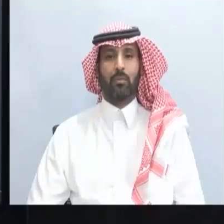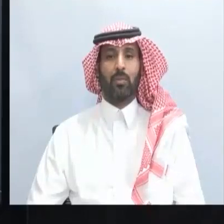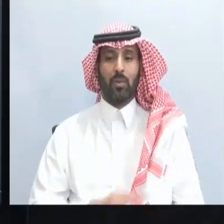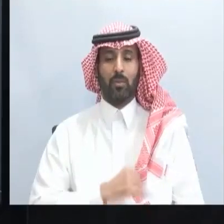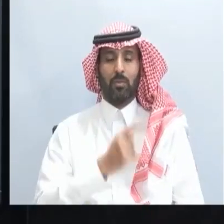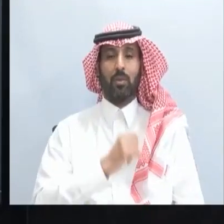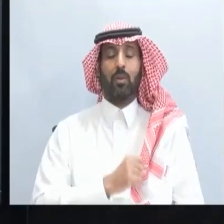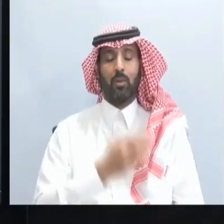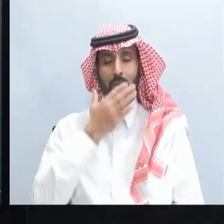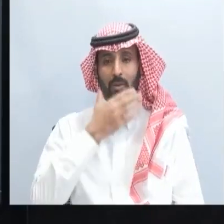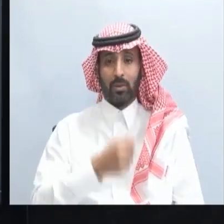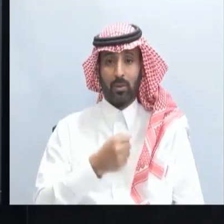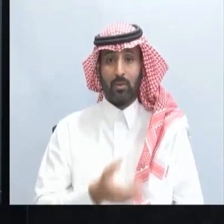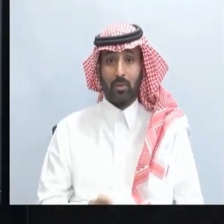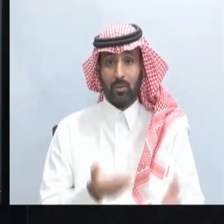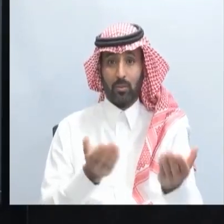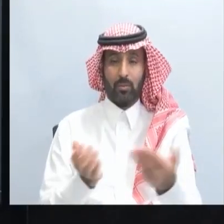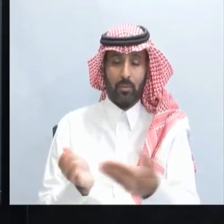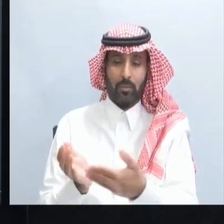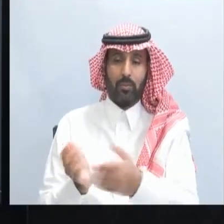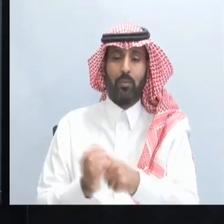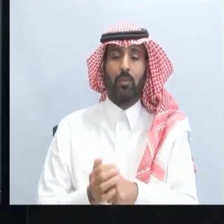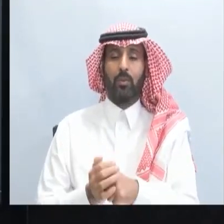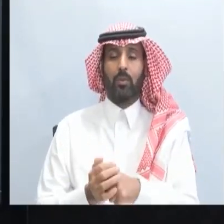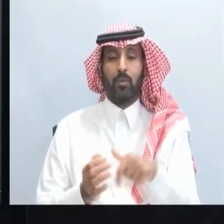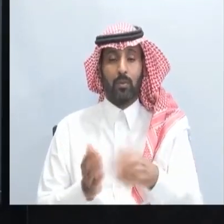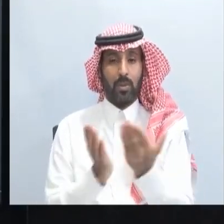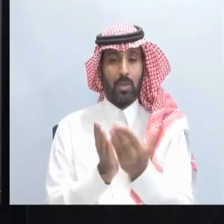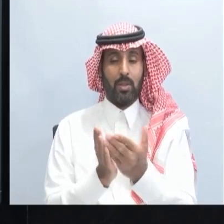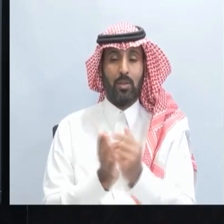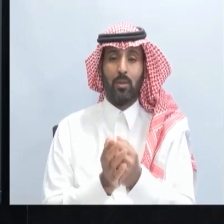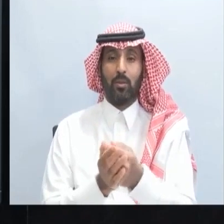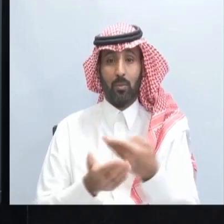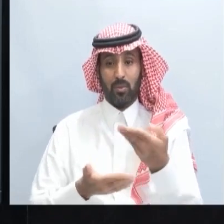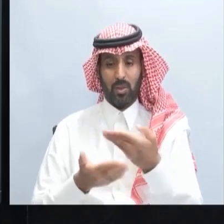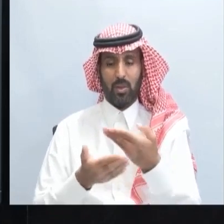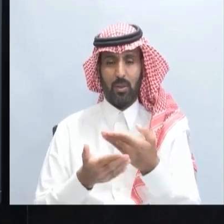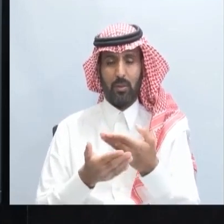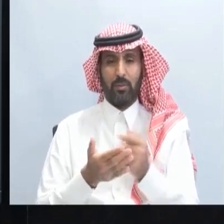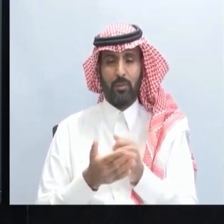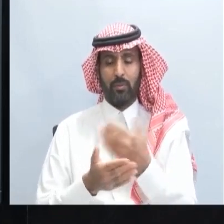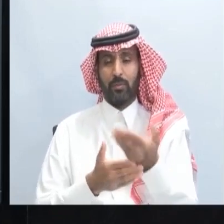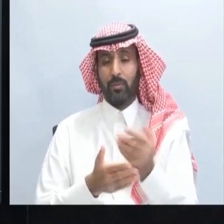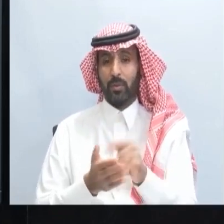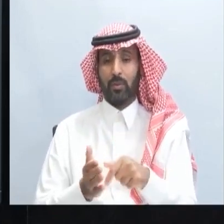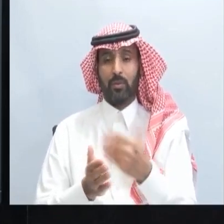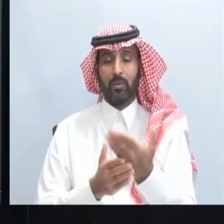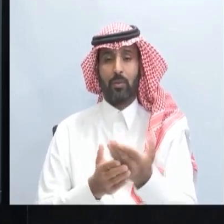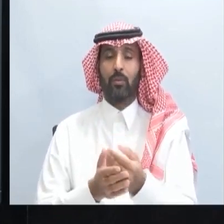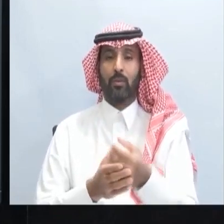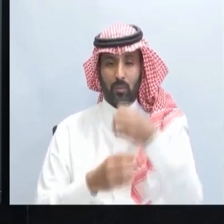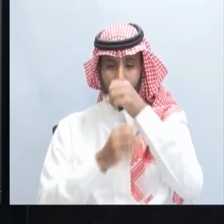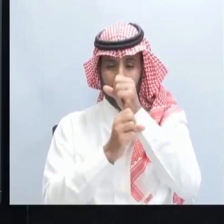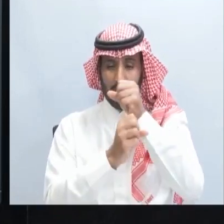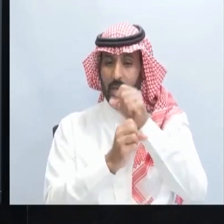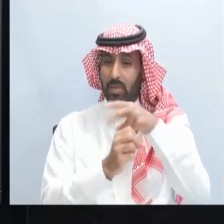بسم الله والصلاه والسلام على اشرف الانبياء والمرسلين اهلا وسهلا بكم اعزائي الطلاب والطالبات في يوم دراسي جديد مع ماده